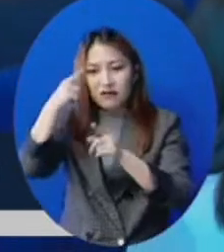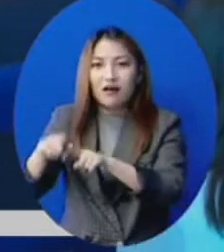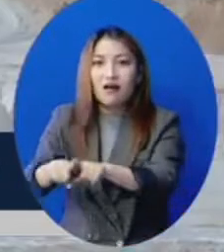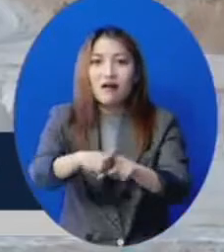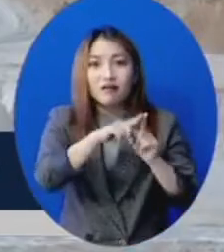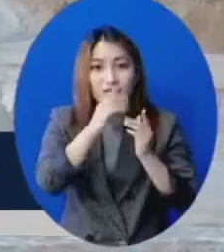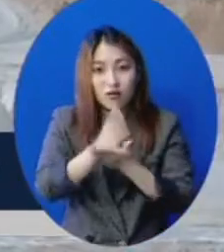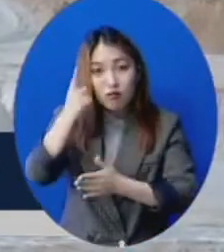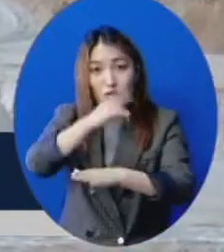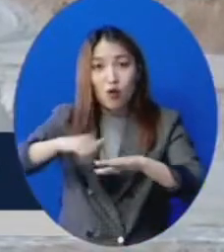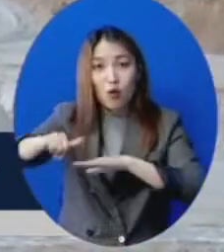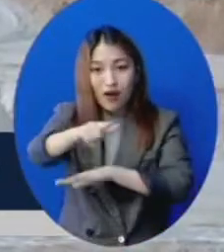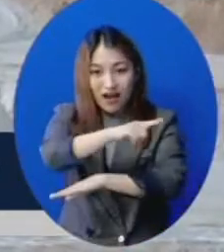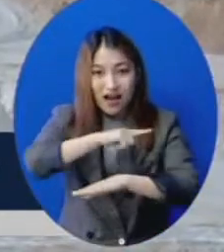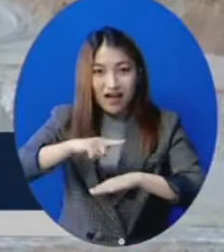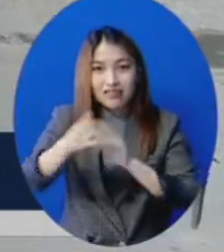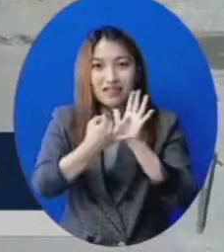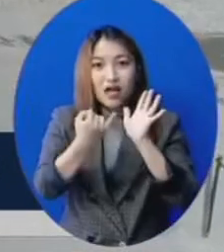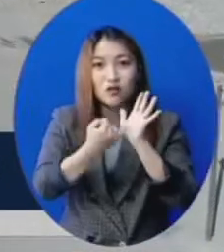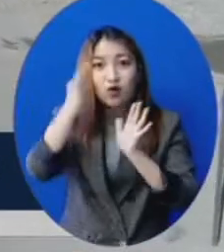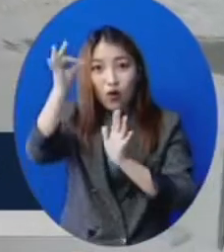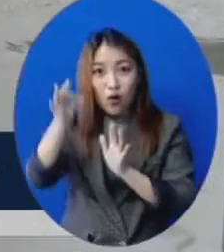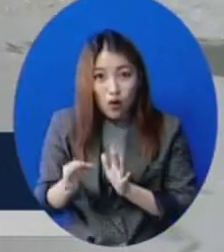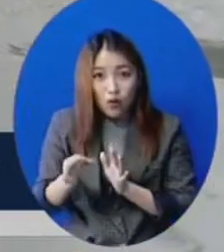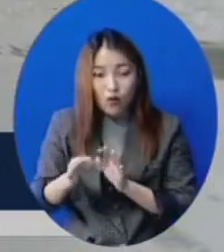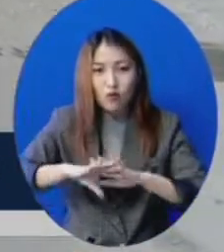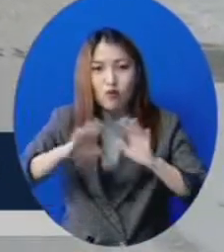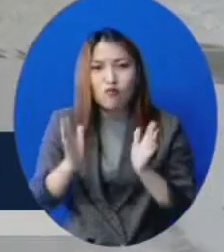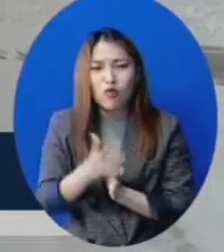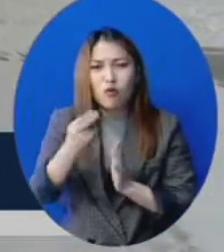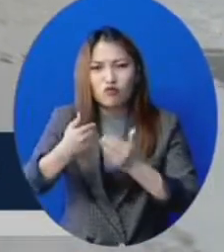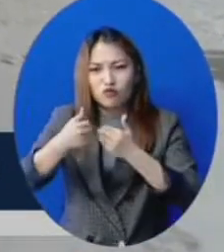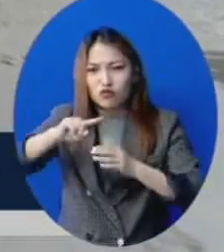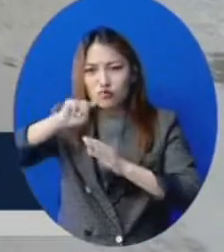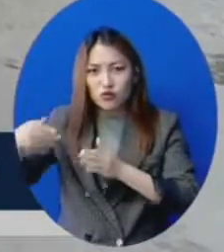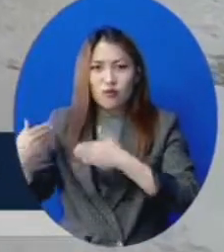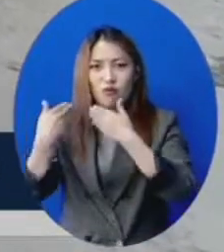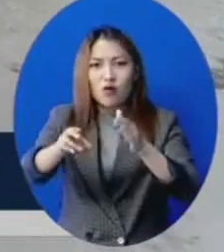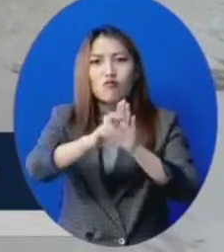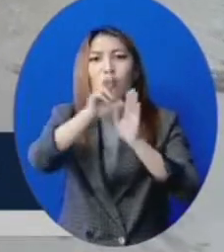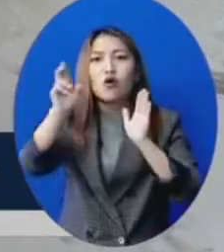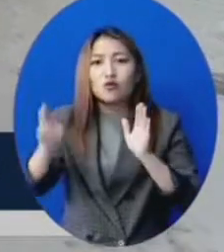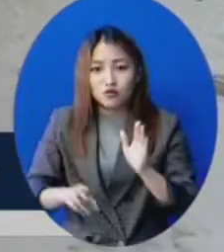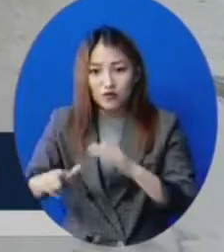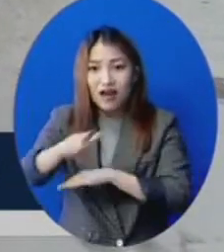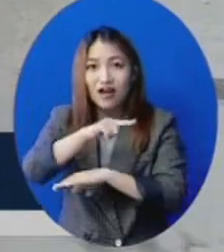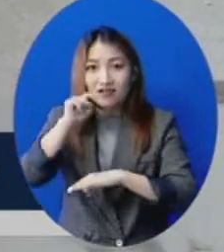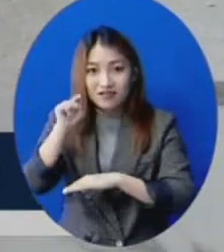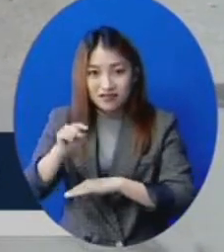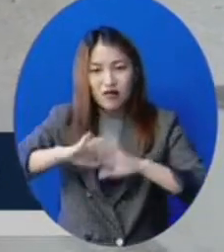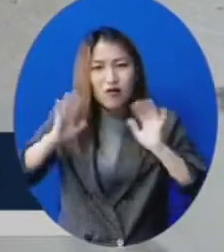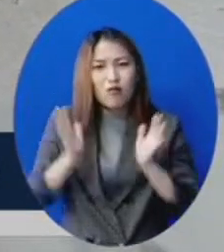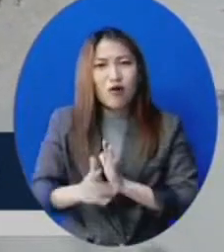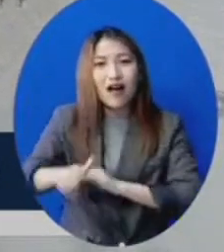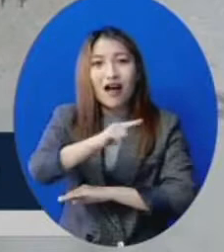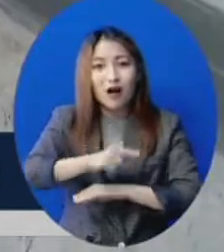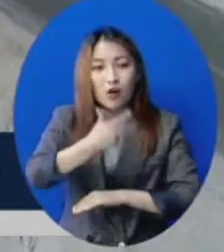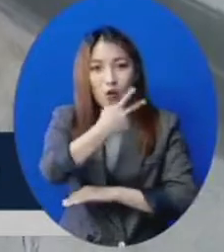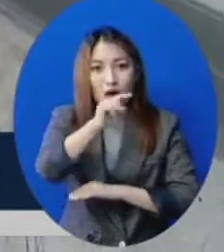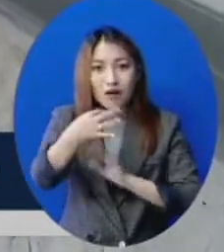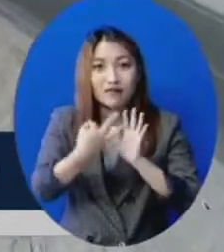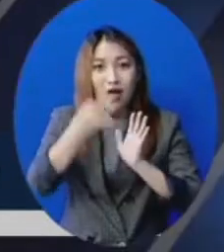байна. Монгол улсын нийт газар нутгийн 76% нь ямар нэгэн тусгай зөвшөөрөл олох боломжгүй талбай байдаг. Өнөөдөр нийт газар